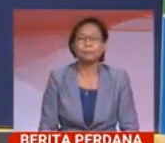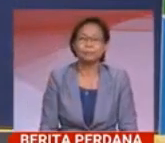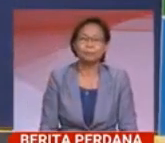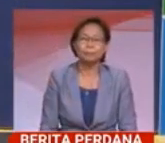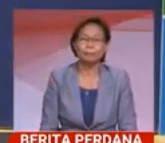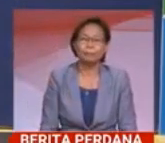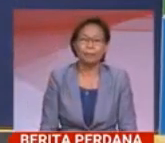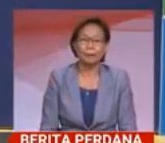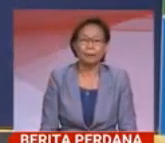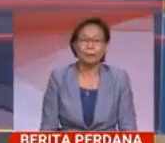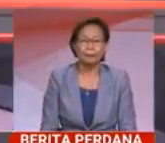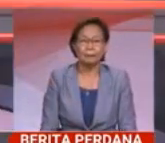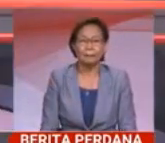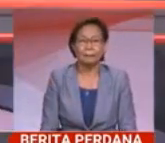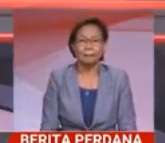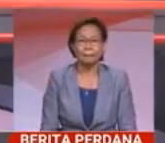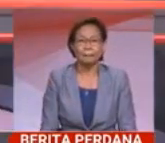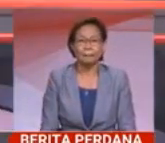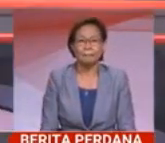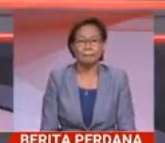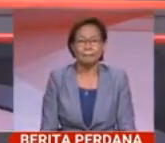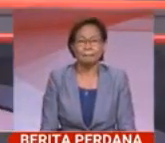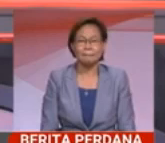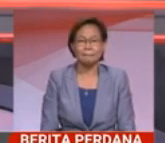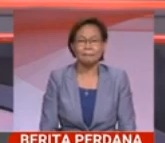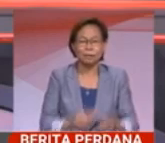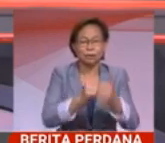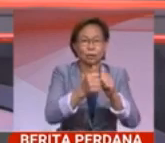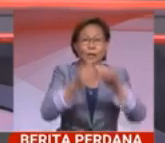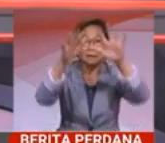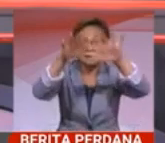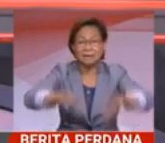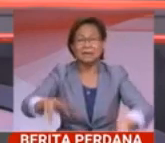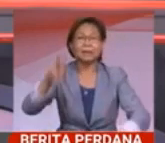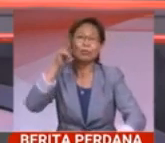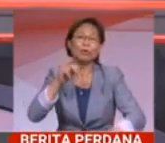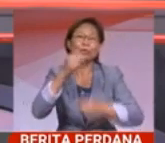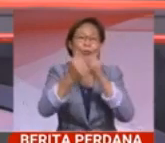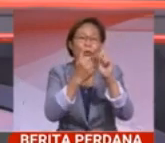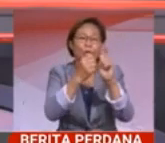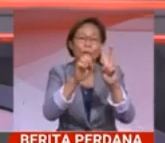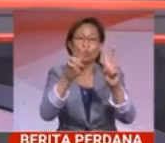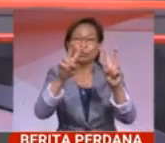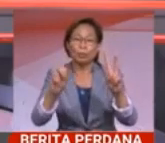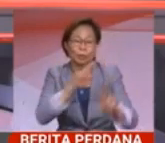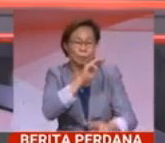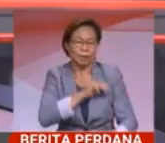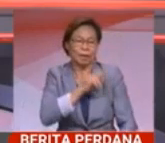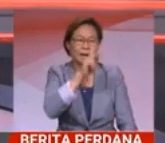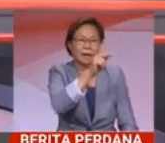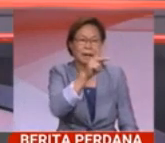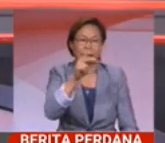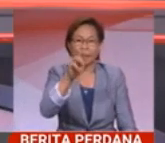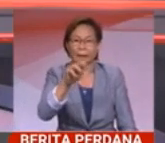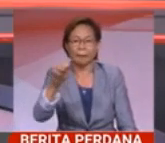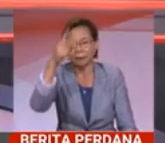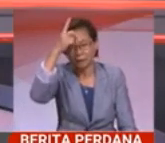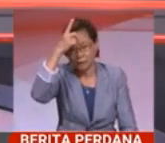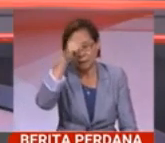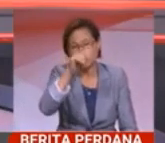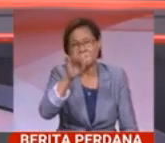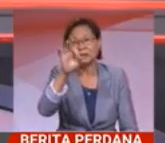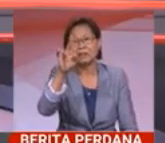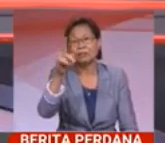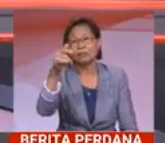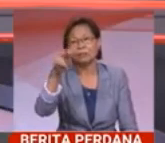hai hai hai menjelang suka zb6 2021 menteri komunikasi dan multimedia dato